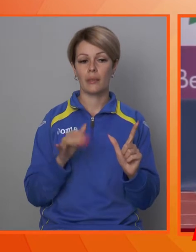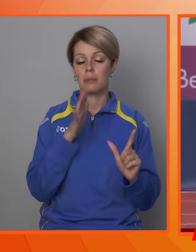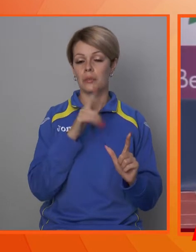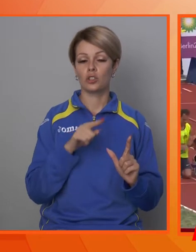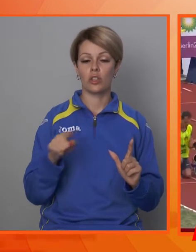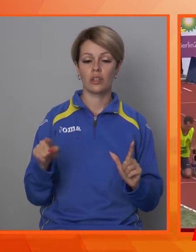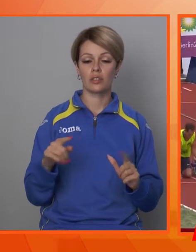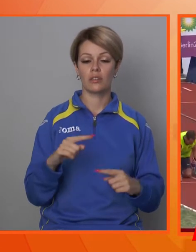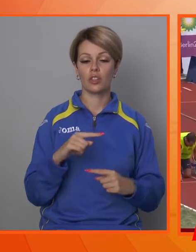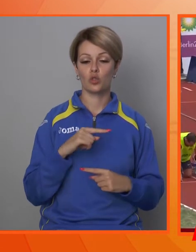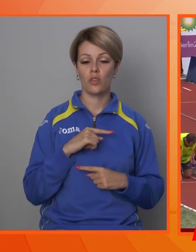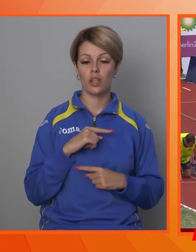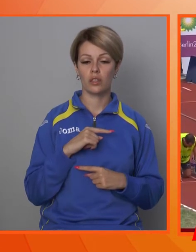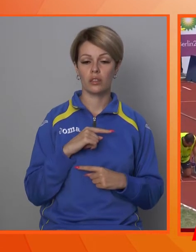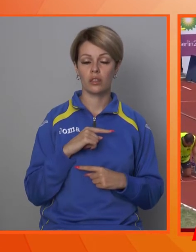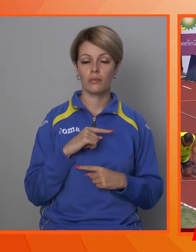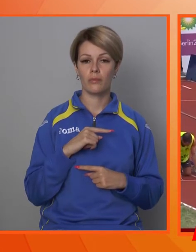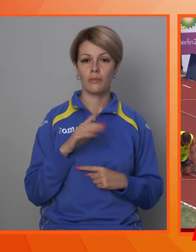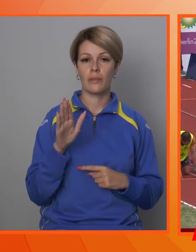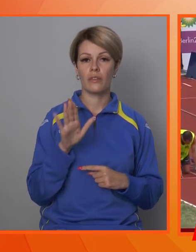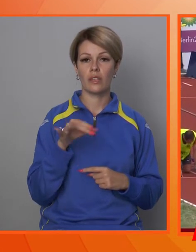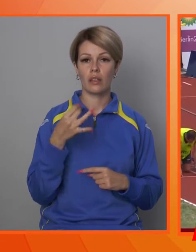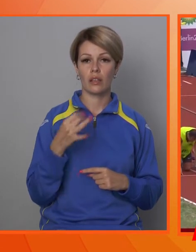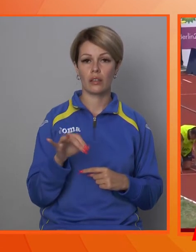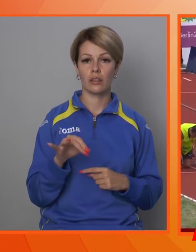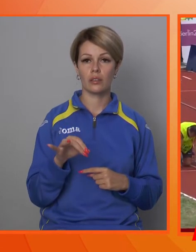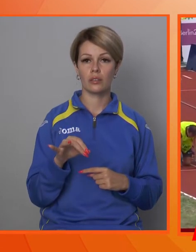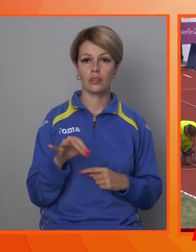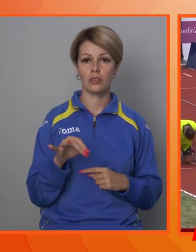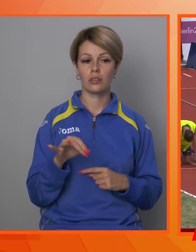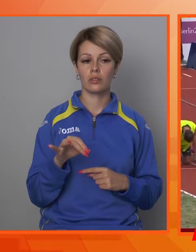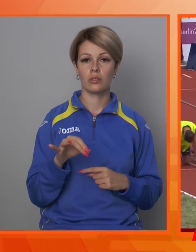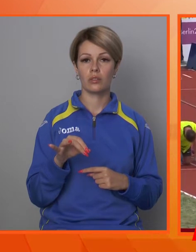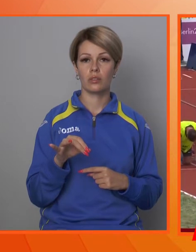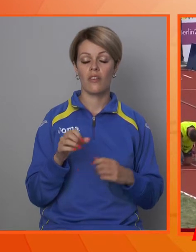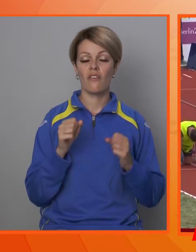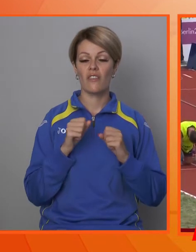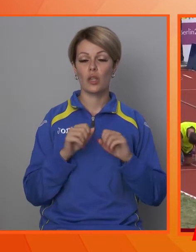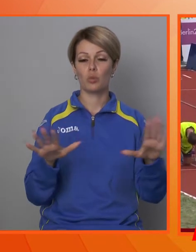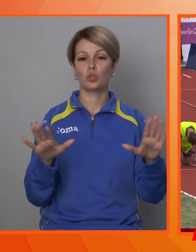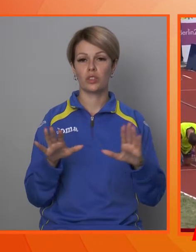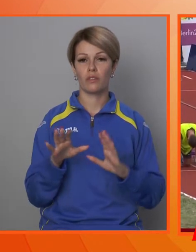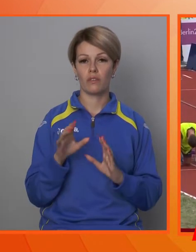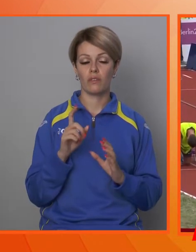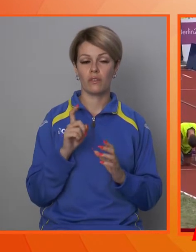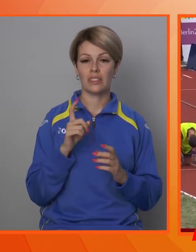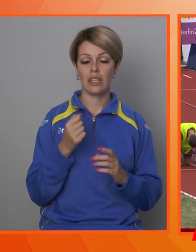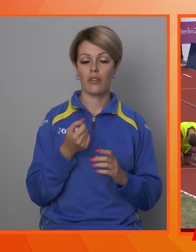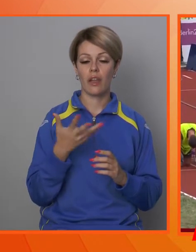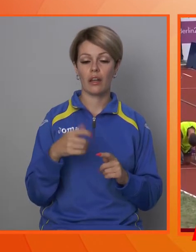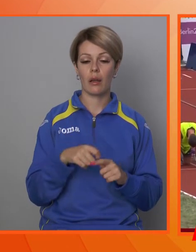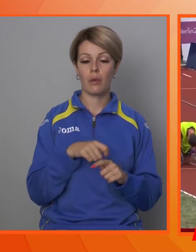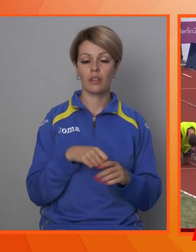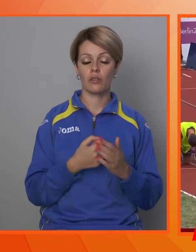час фінішування Віталій там відпустив буквально за 10 метрів